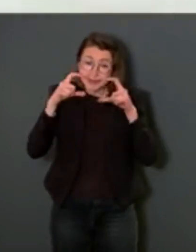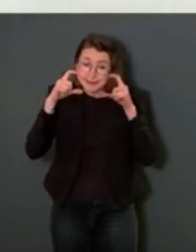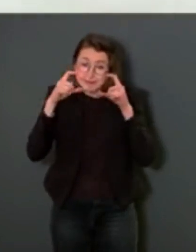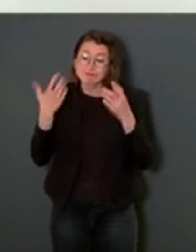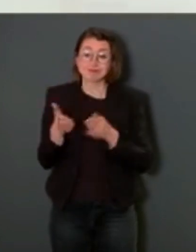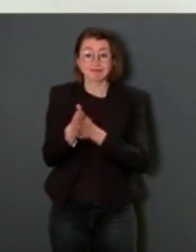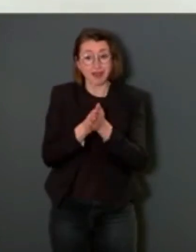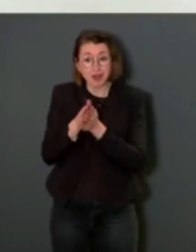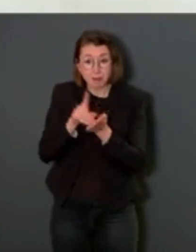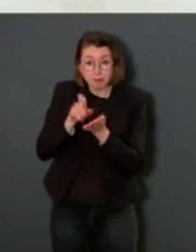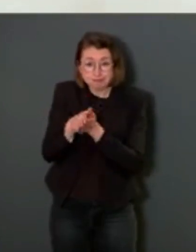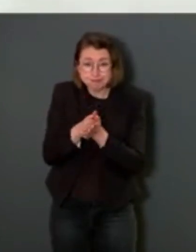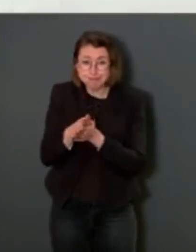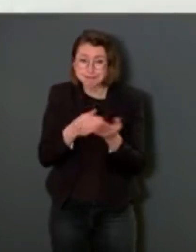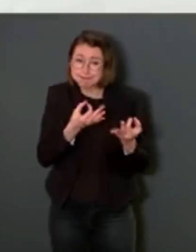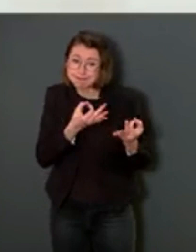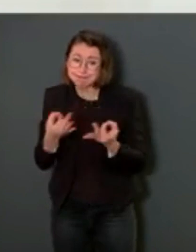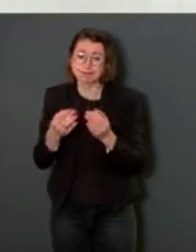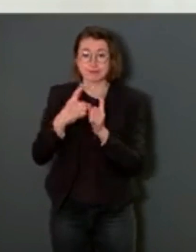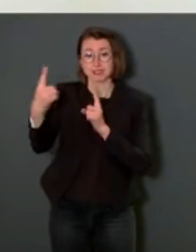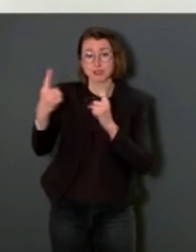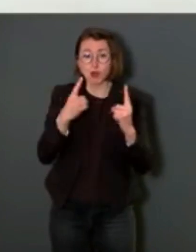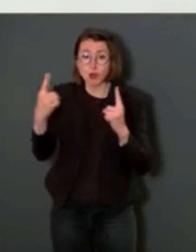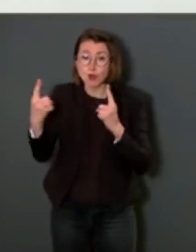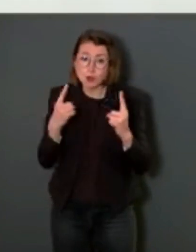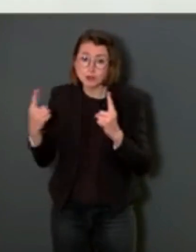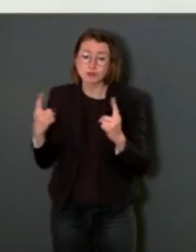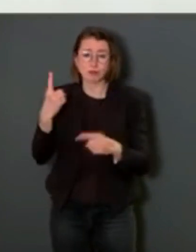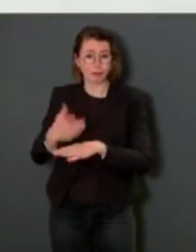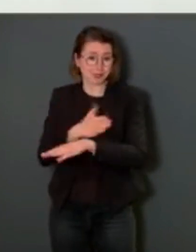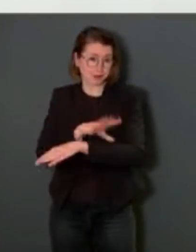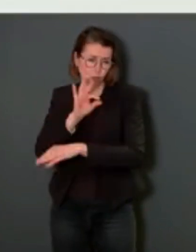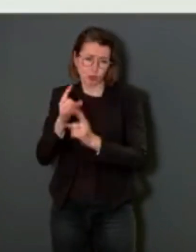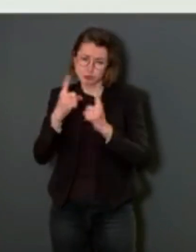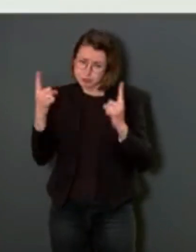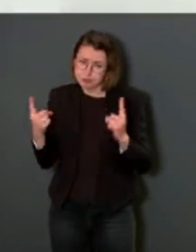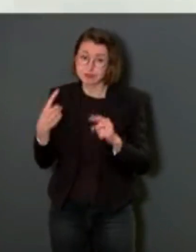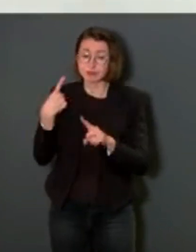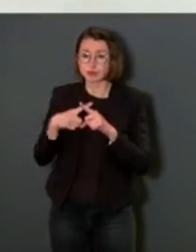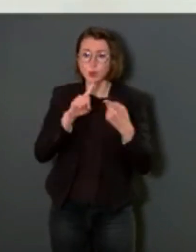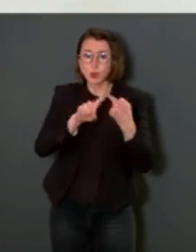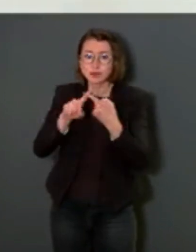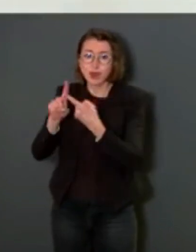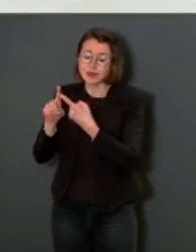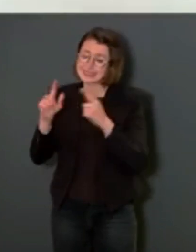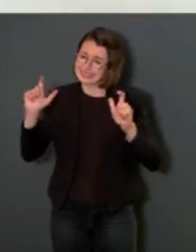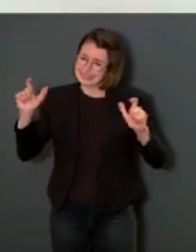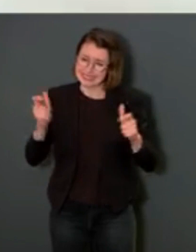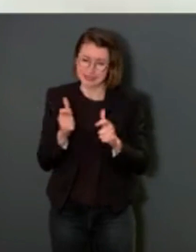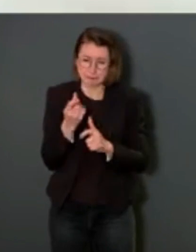mains, avoir une distance d'1,50 m, limiter ses contacts. C'est les règles